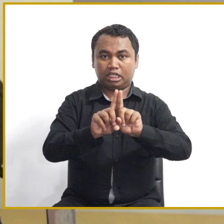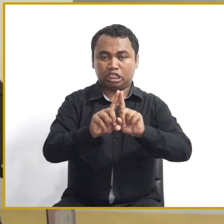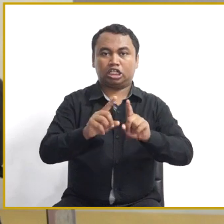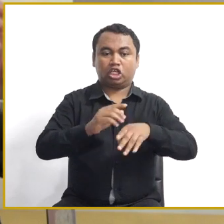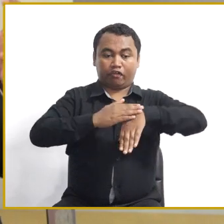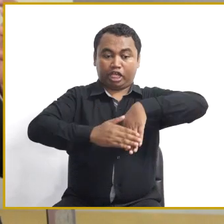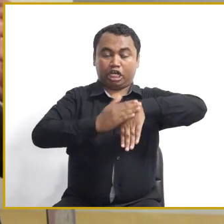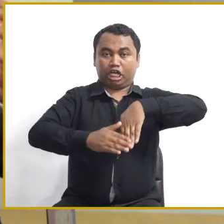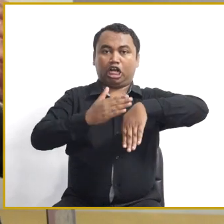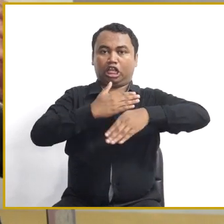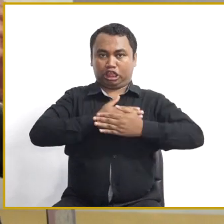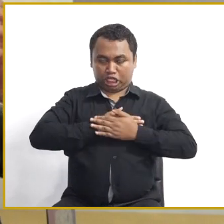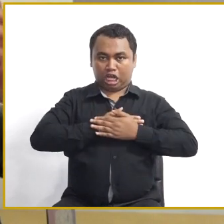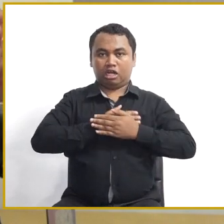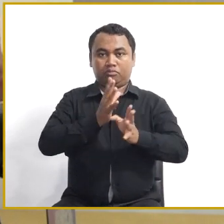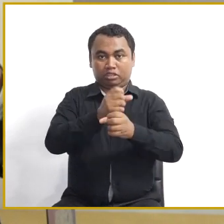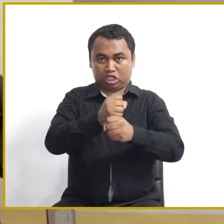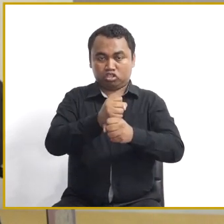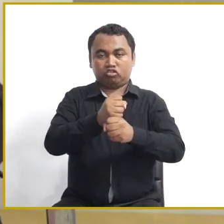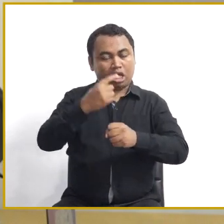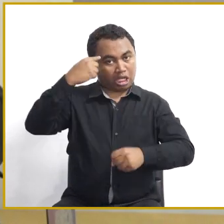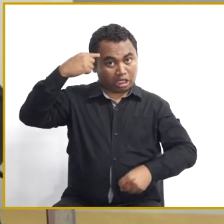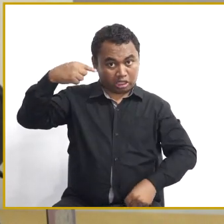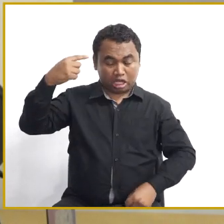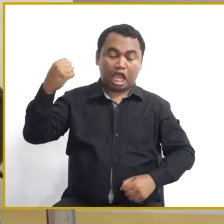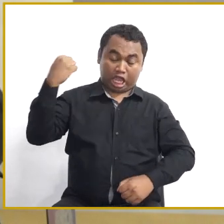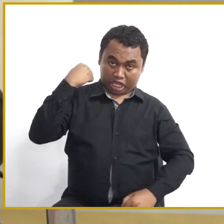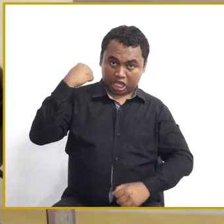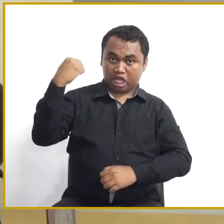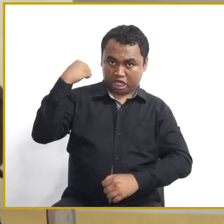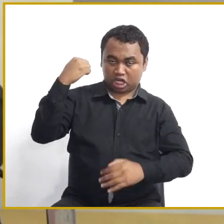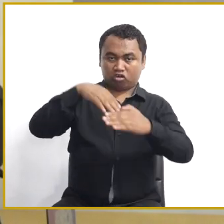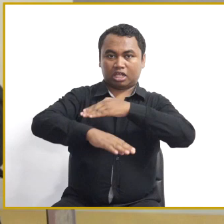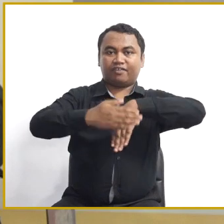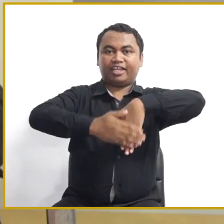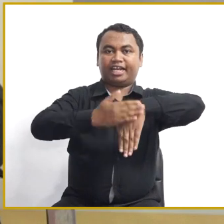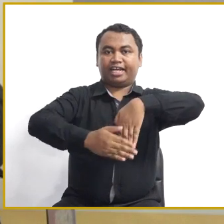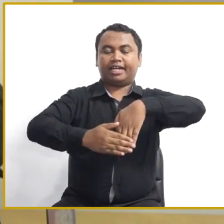hitazoma firenena anankiray ny heriny ao anatina firenena anankiray